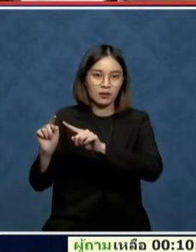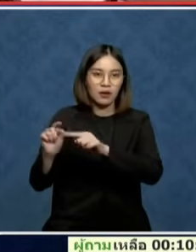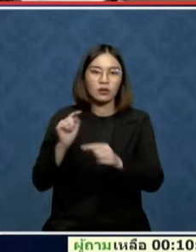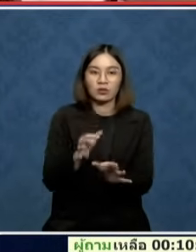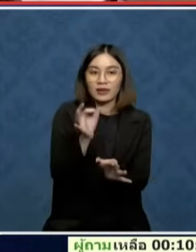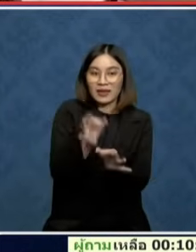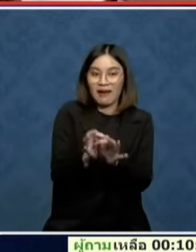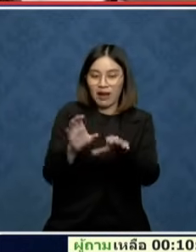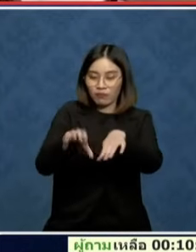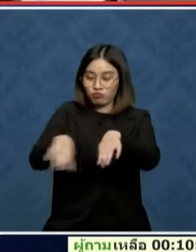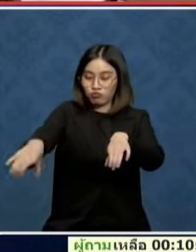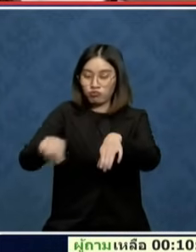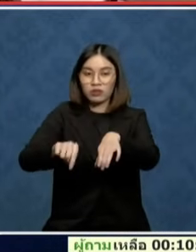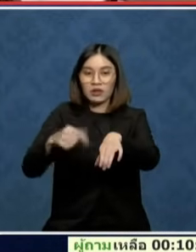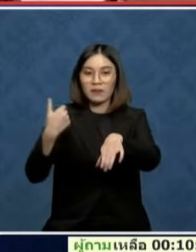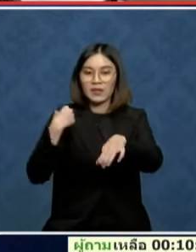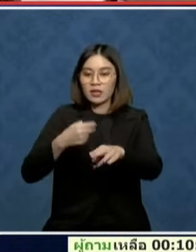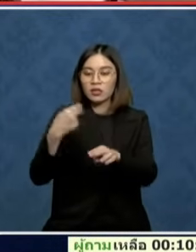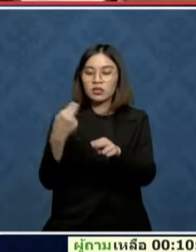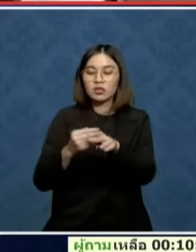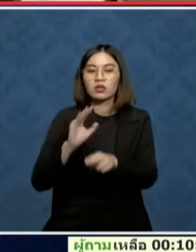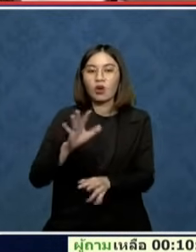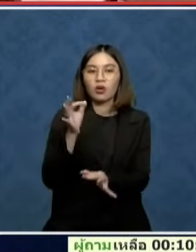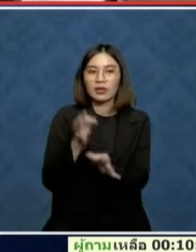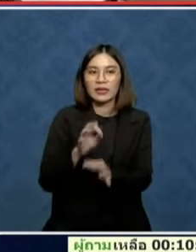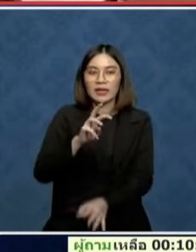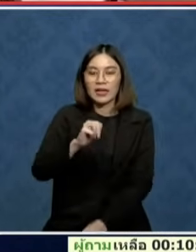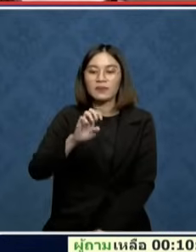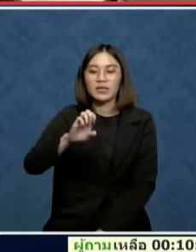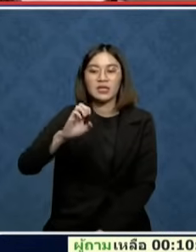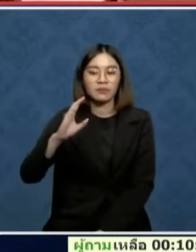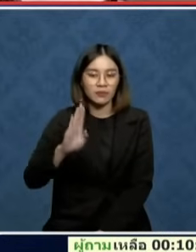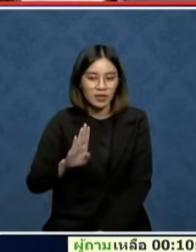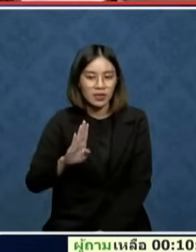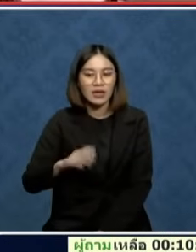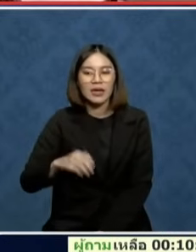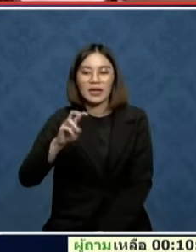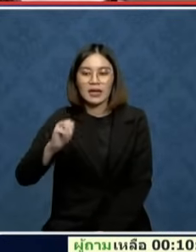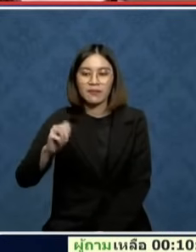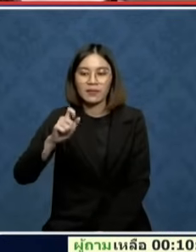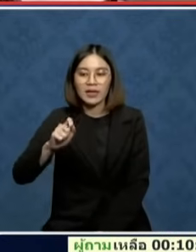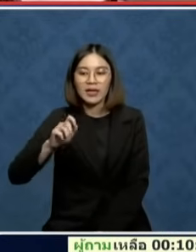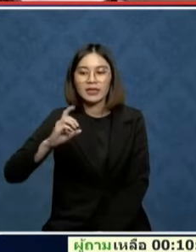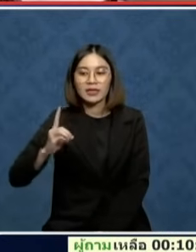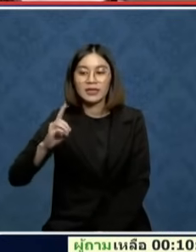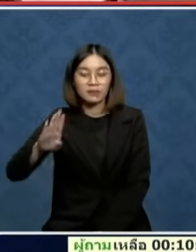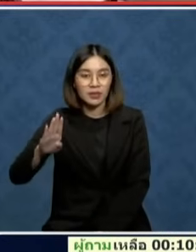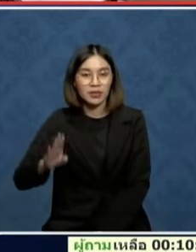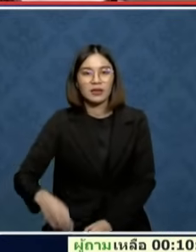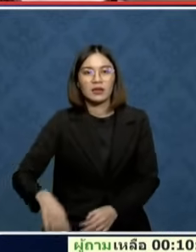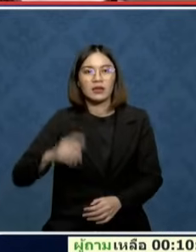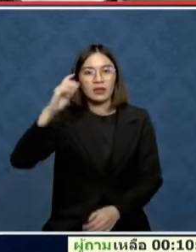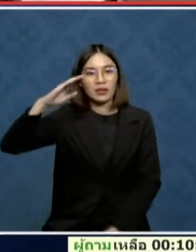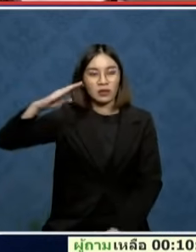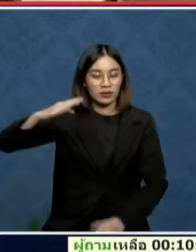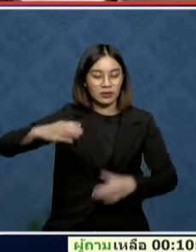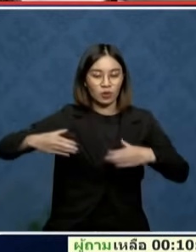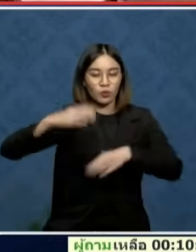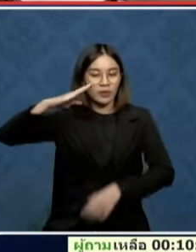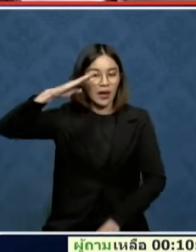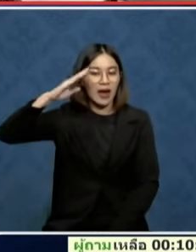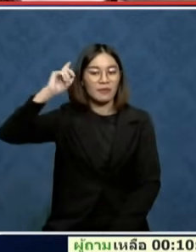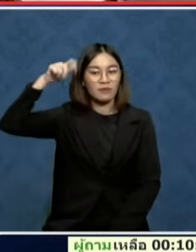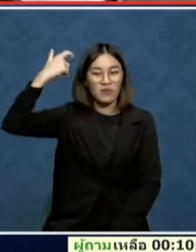ของธนาคารครับก็ปรากฏชื่อของธนาคาร MEB MADB ที่รัฐบาลทหารเมียนมาเลือก